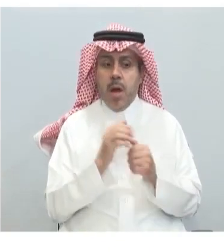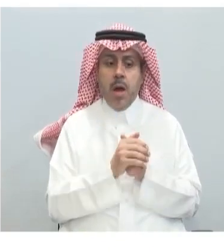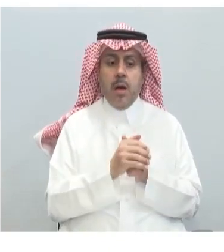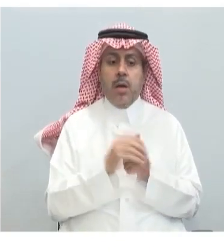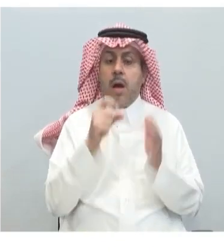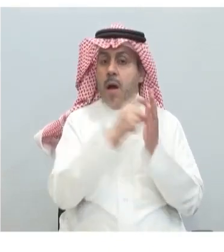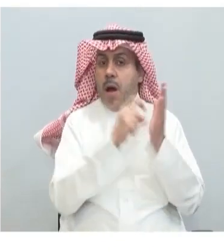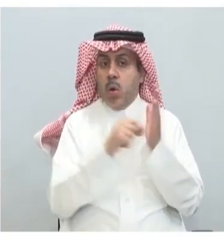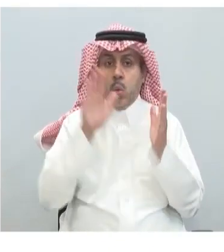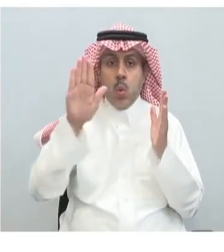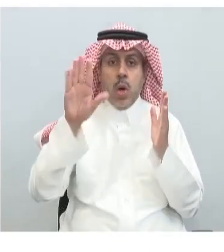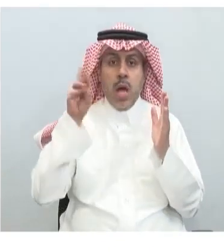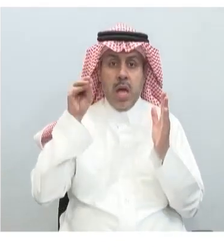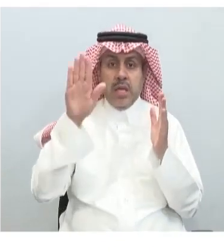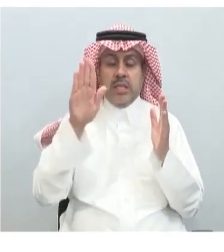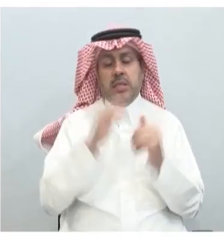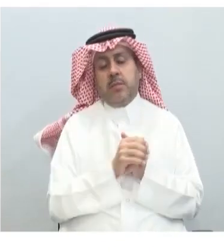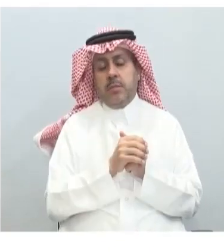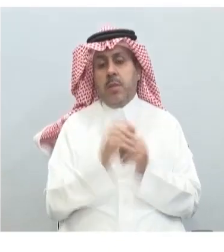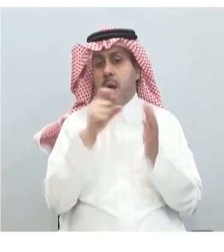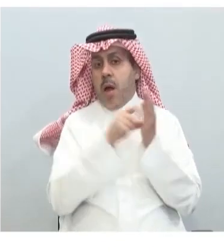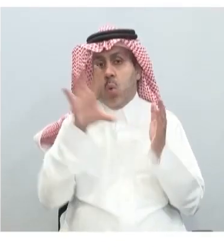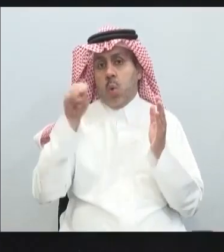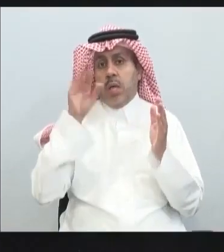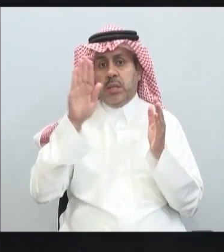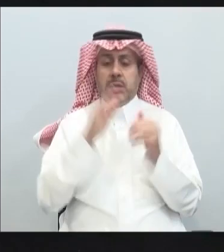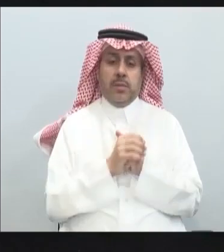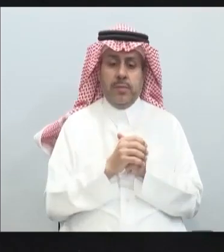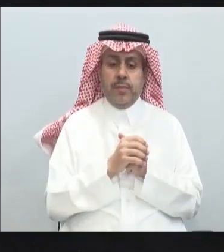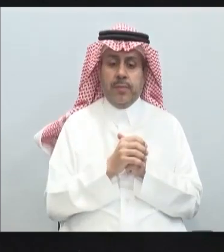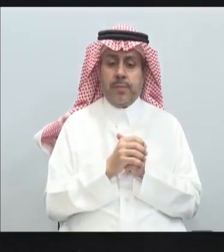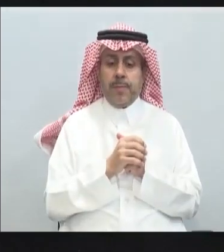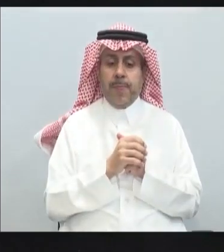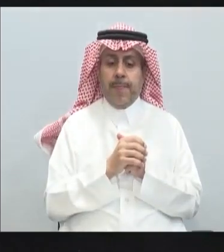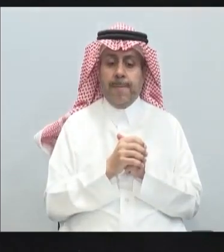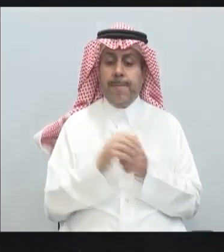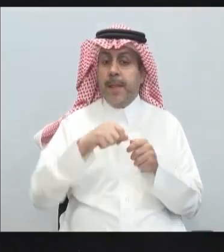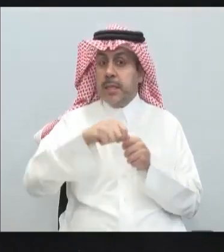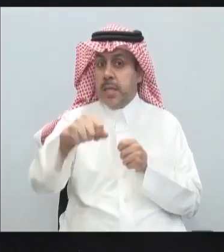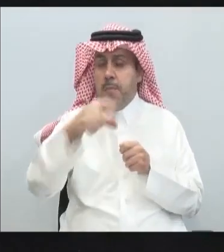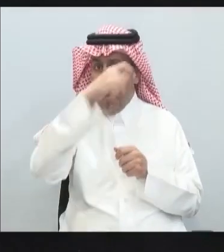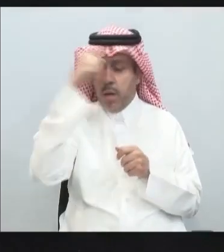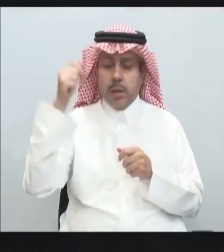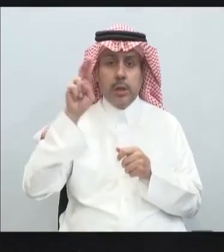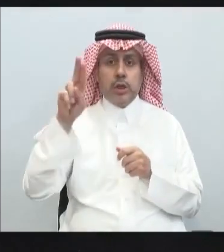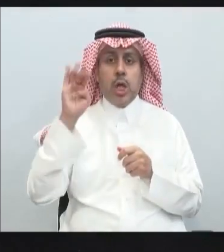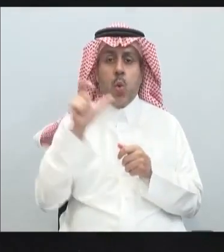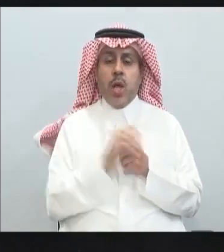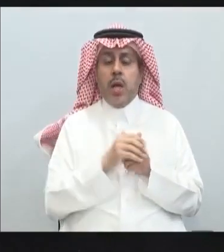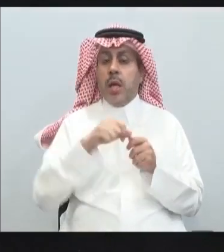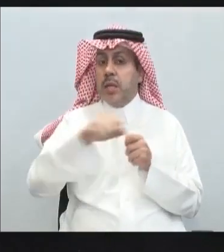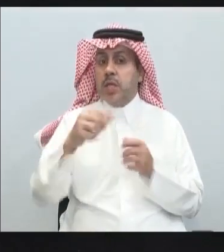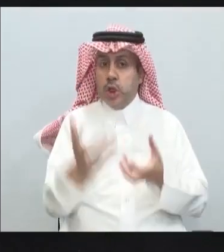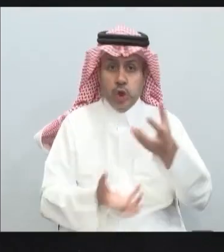القياسيه ايضا باستعمال قانون هس لنفرض اننا نريد حساب حراره التكوين القياسيه